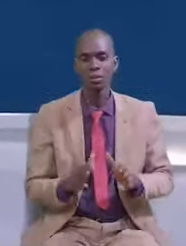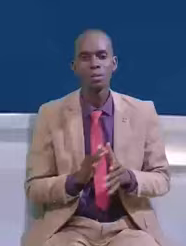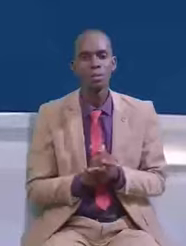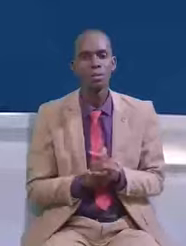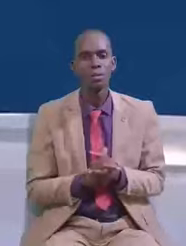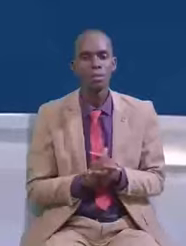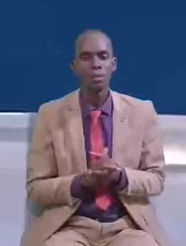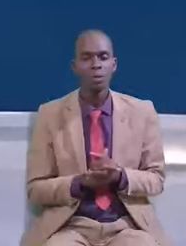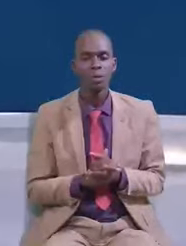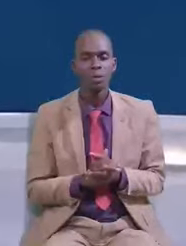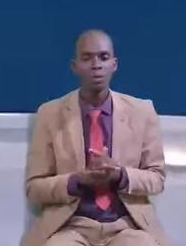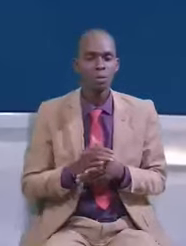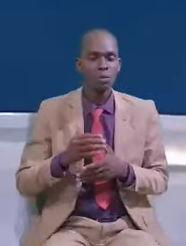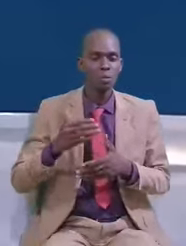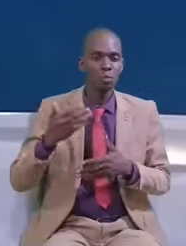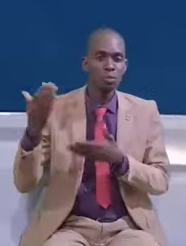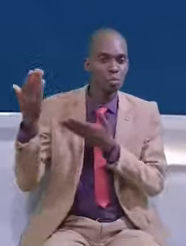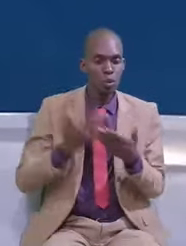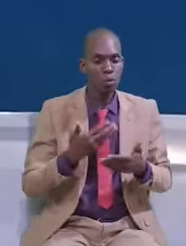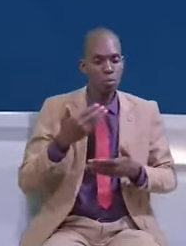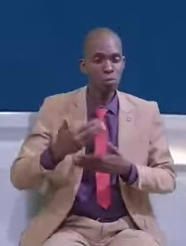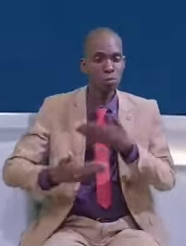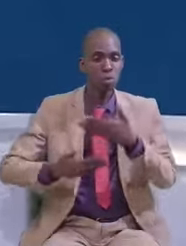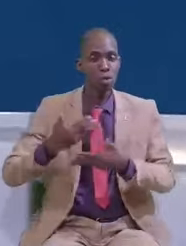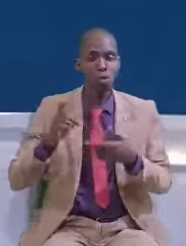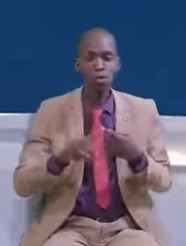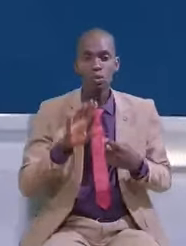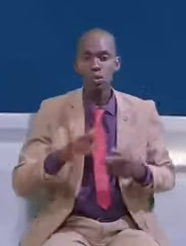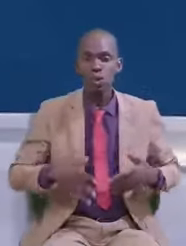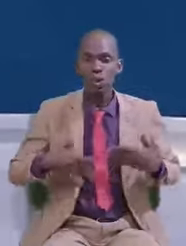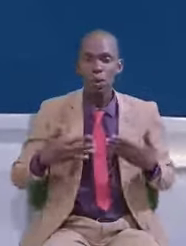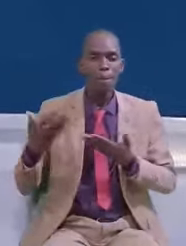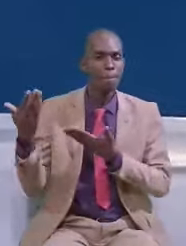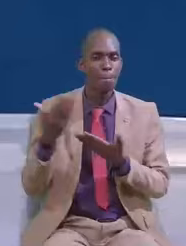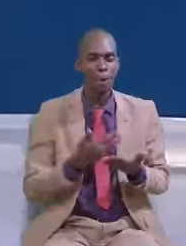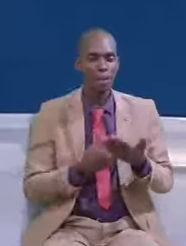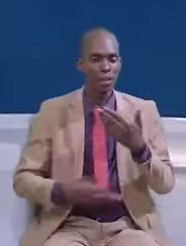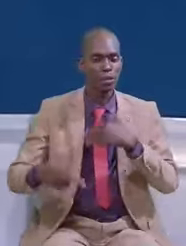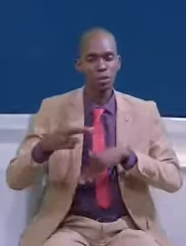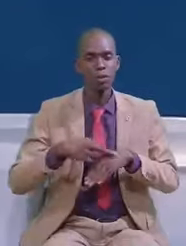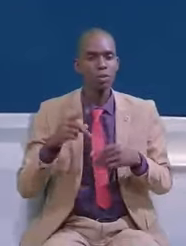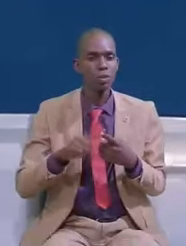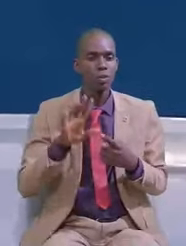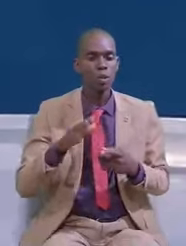qui peut apporter la restauration à votre vie, qui peut apporter la résurrection à votre vie,